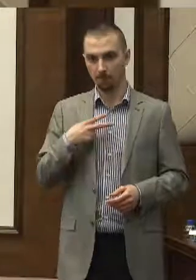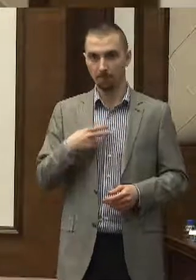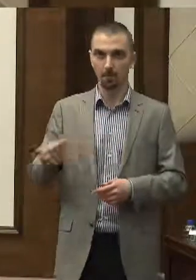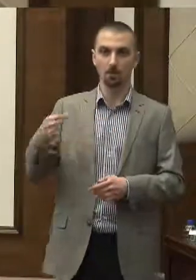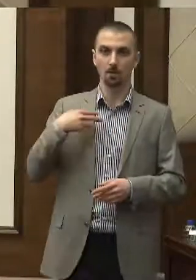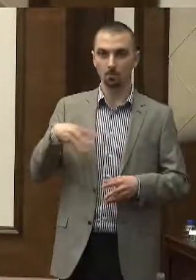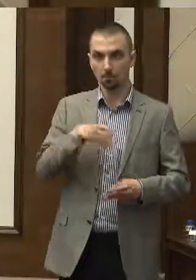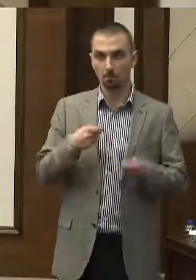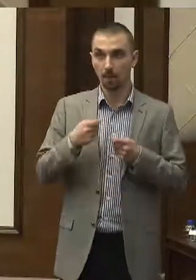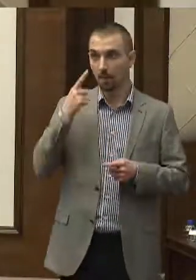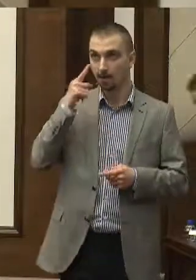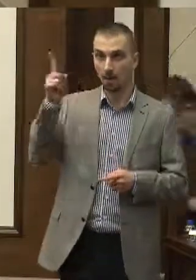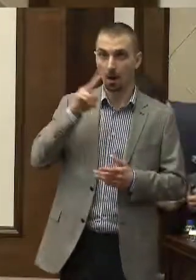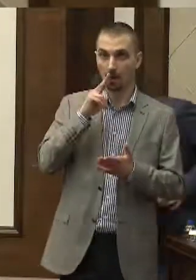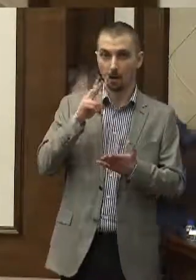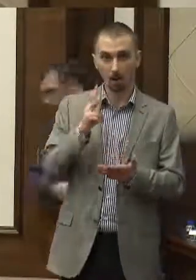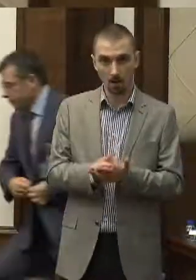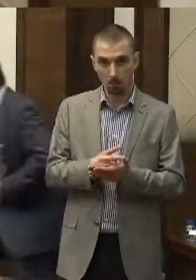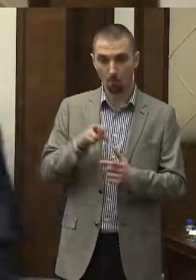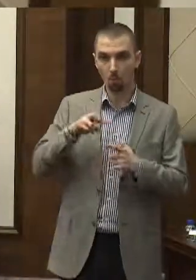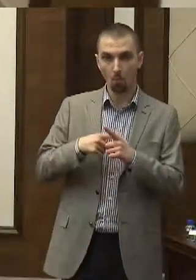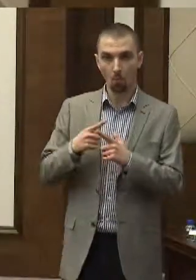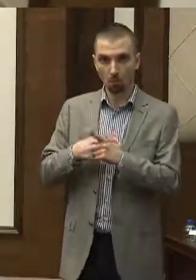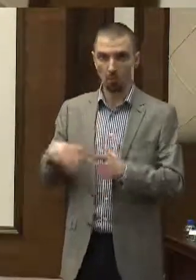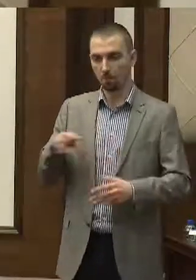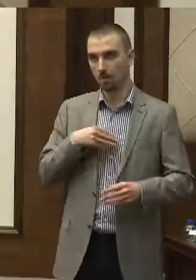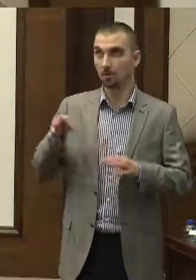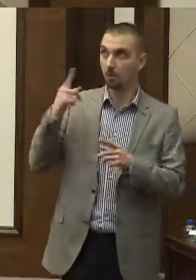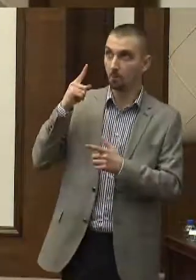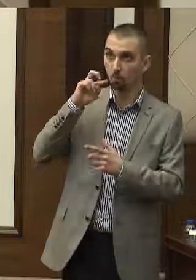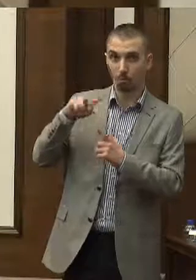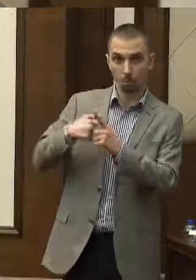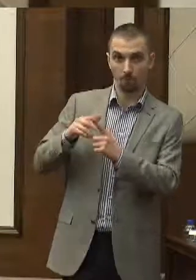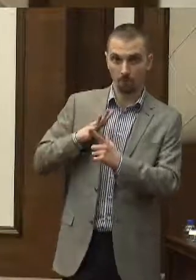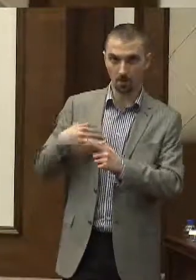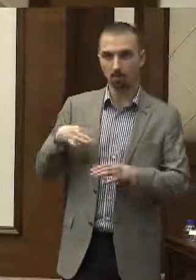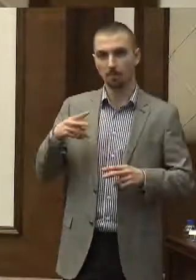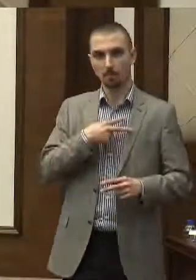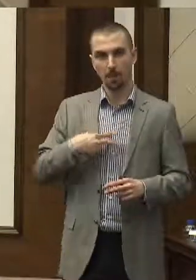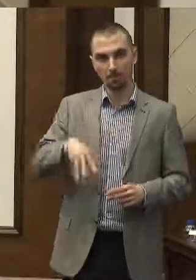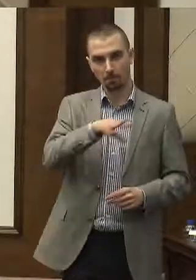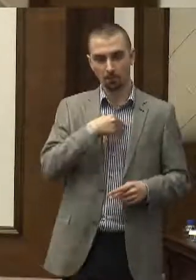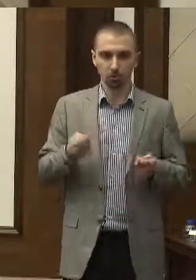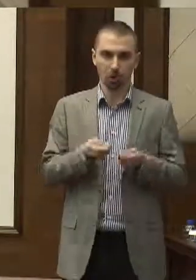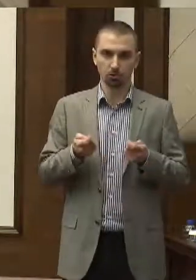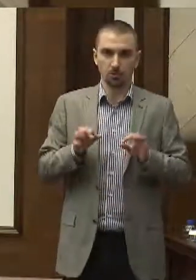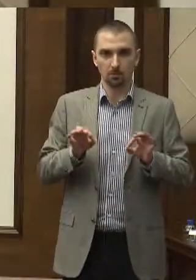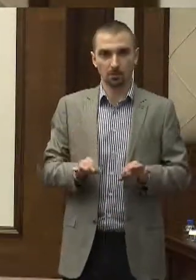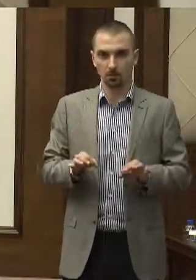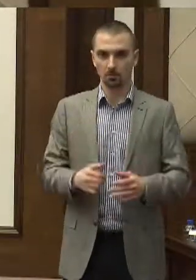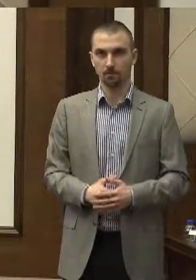de devletin oluşturduğu bu projeleri uygulamaktan geçer. Sayın Başkanımızın ve